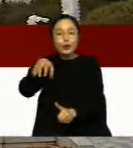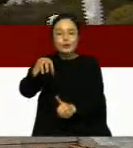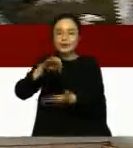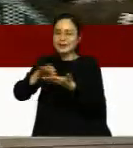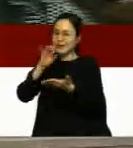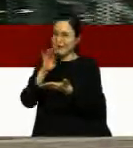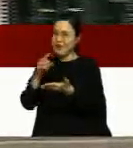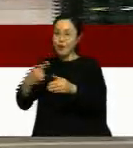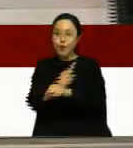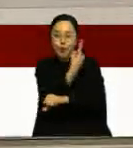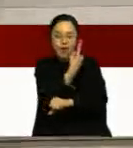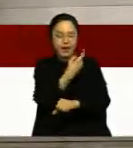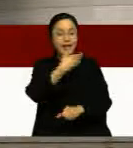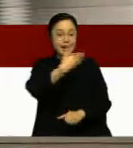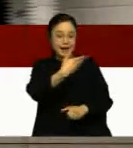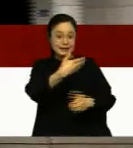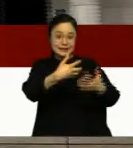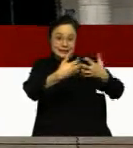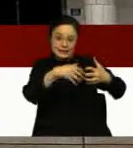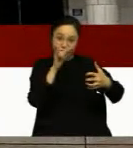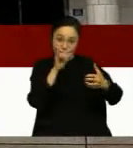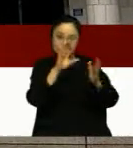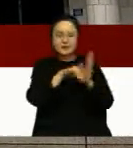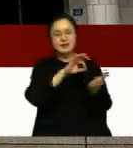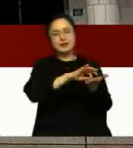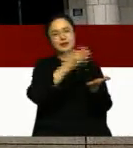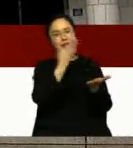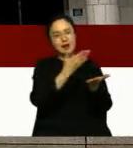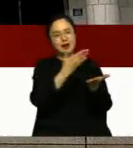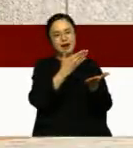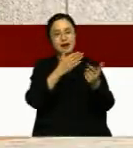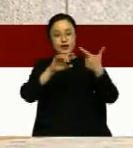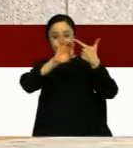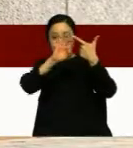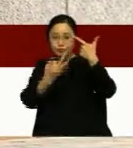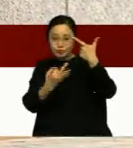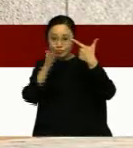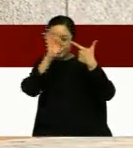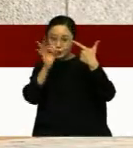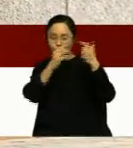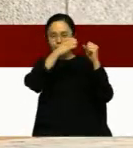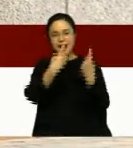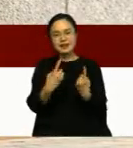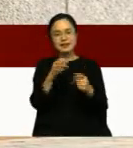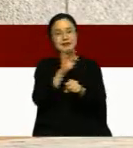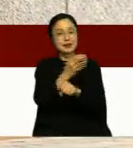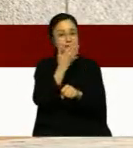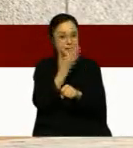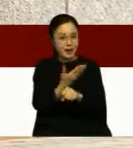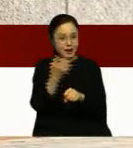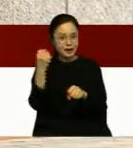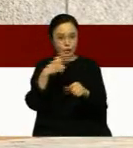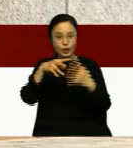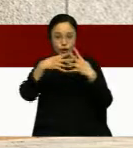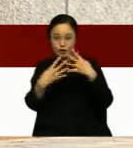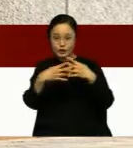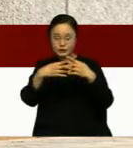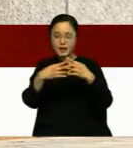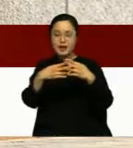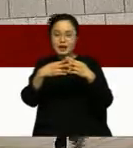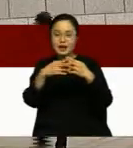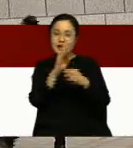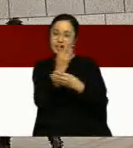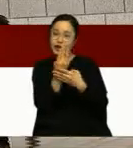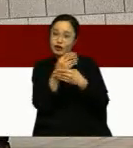있습니다 또 일반 바른 지역화폐 구입시 6% 가 할인되고 현금영수증 발행 과 함께 연말정산시